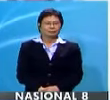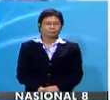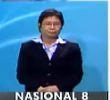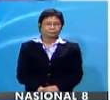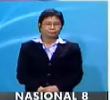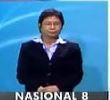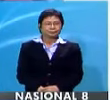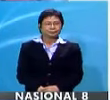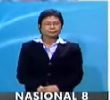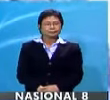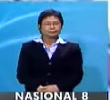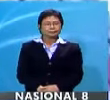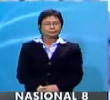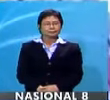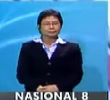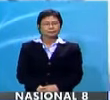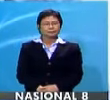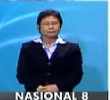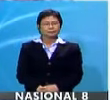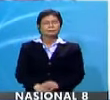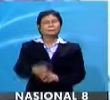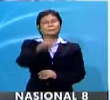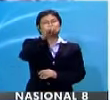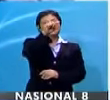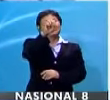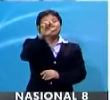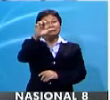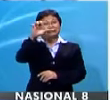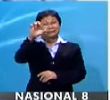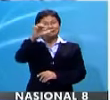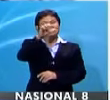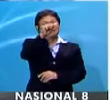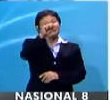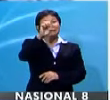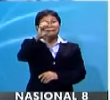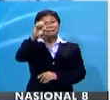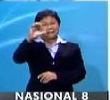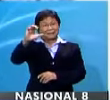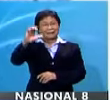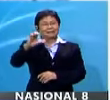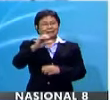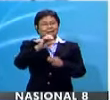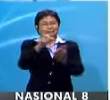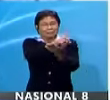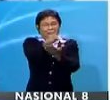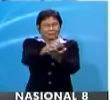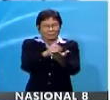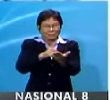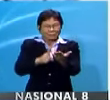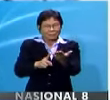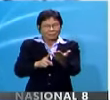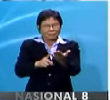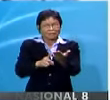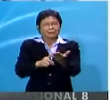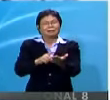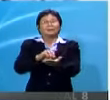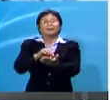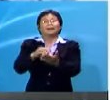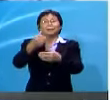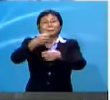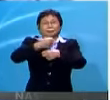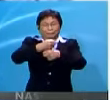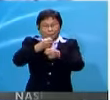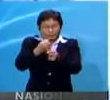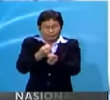identiti the has been designed to create a single Market and production Based in ASEAN